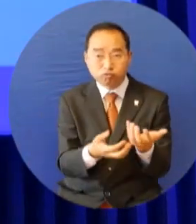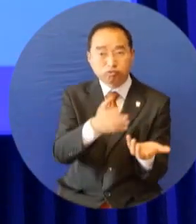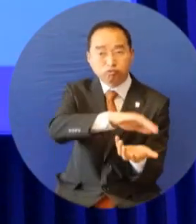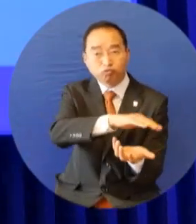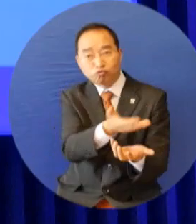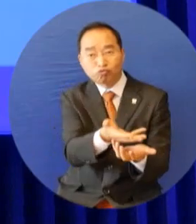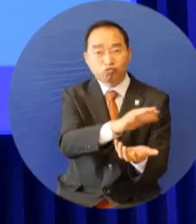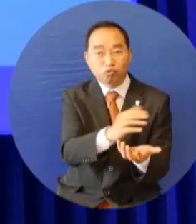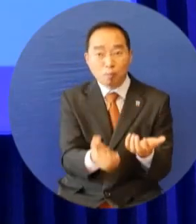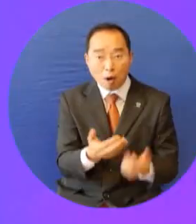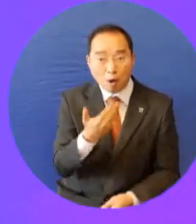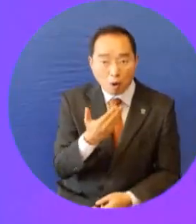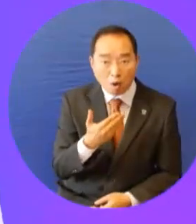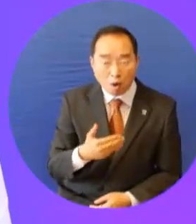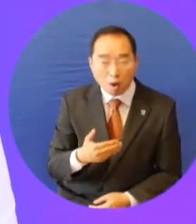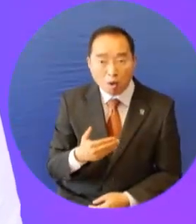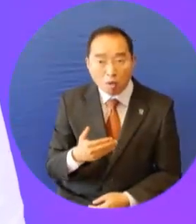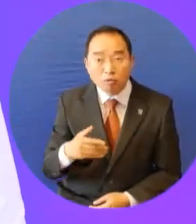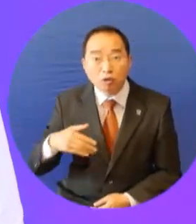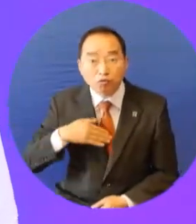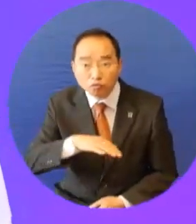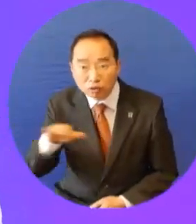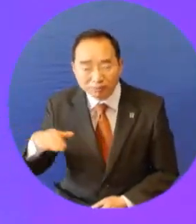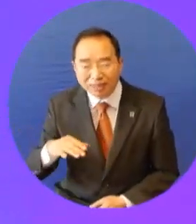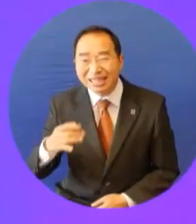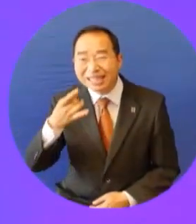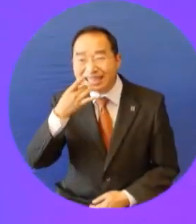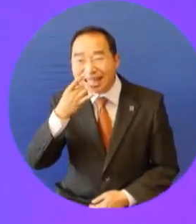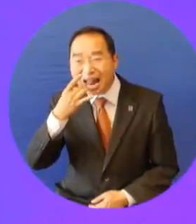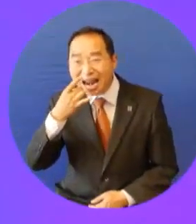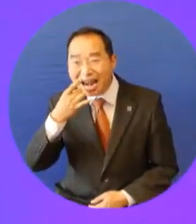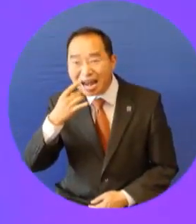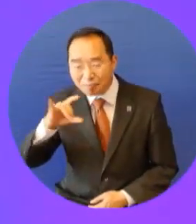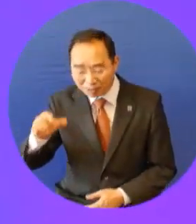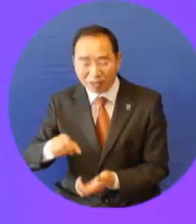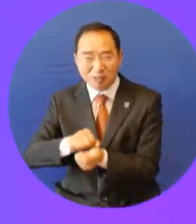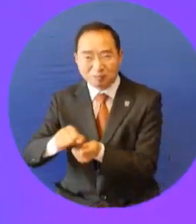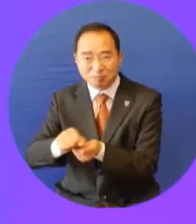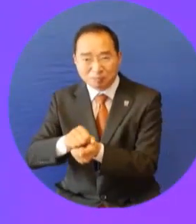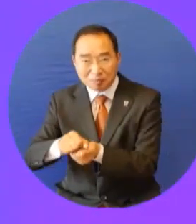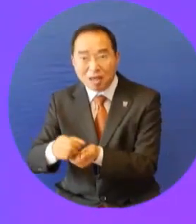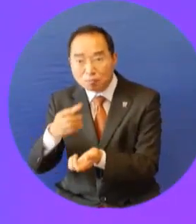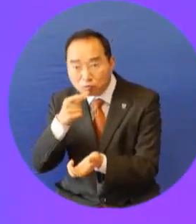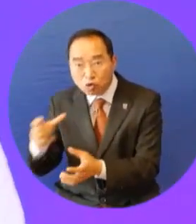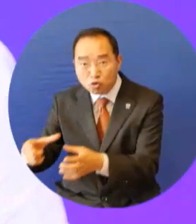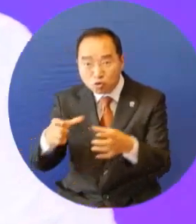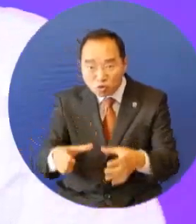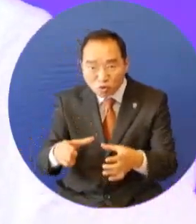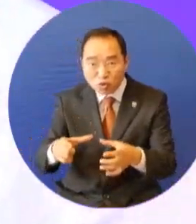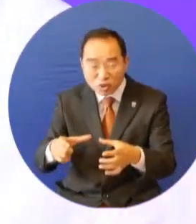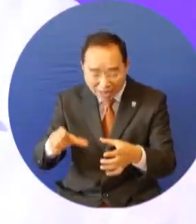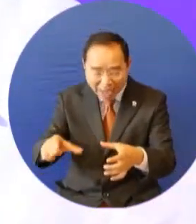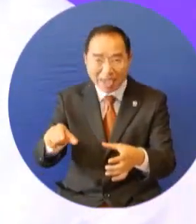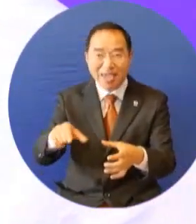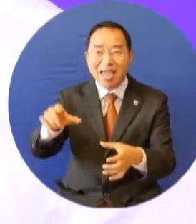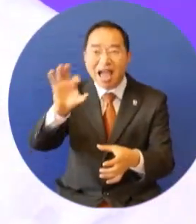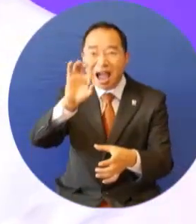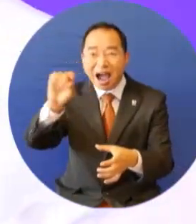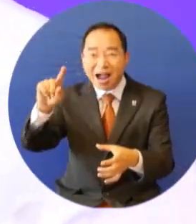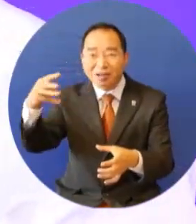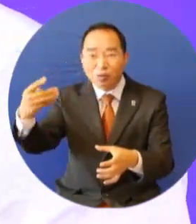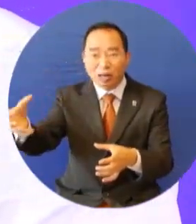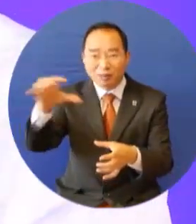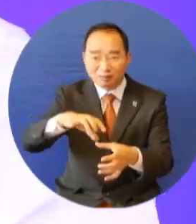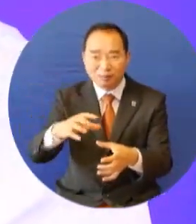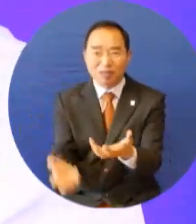구워가지고 먹더라고. 근데 우리는 저기 알이니까 그걸 제 독을 어떻게 했냐? 쌀뜨물에 쌀뜨물이 그